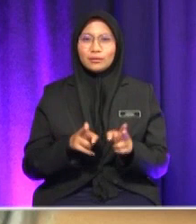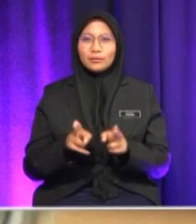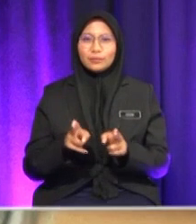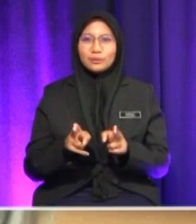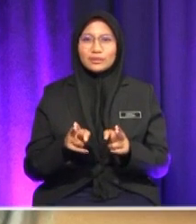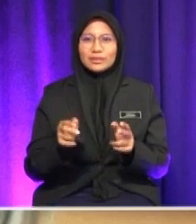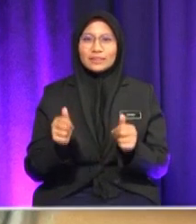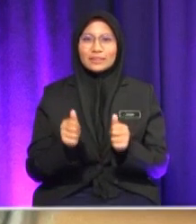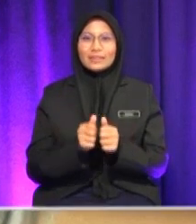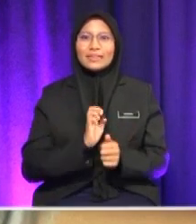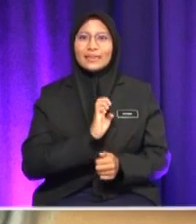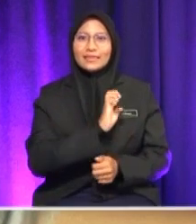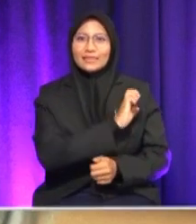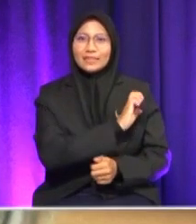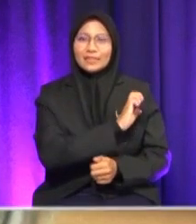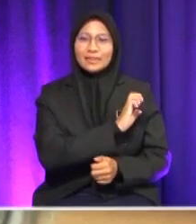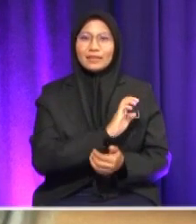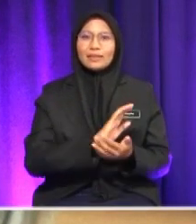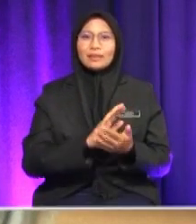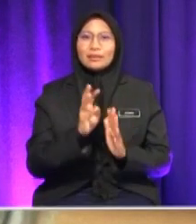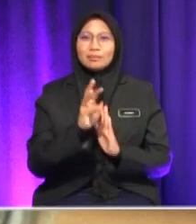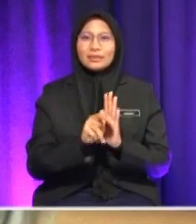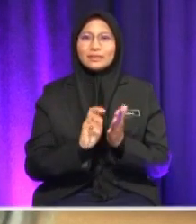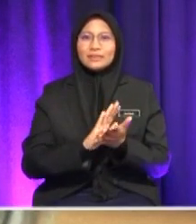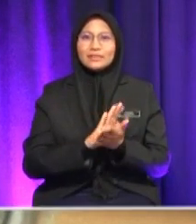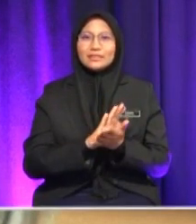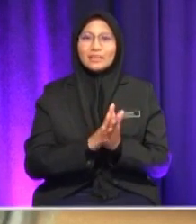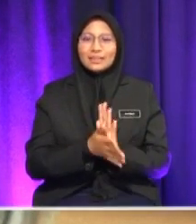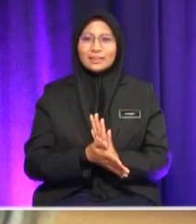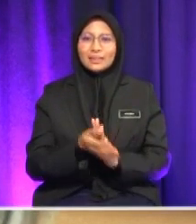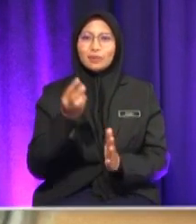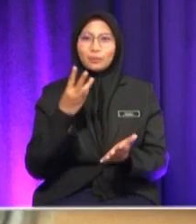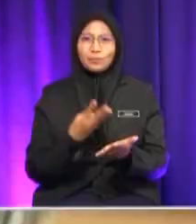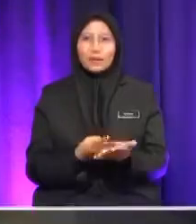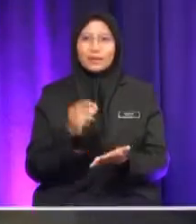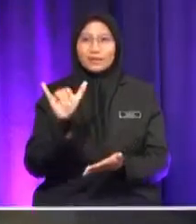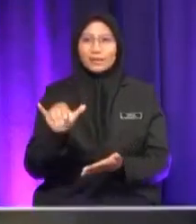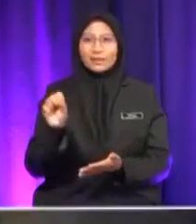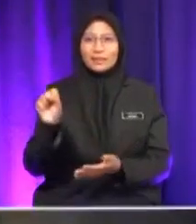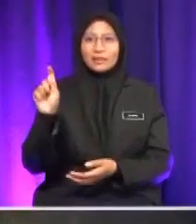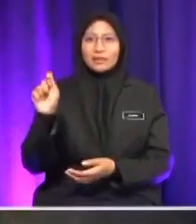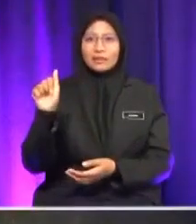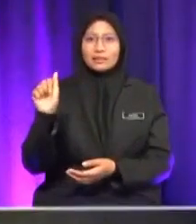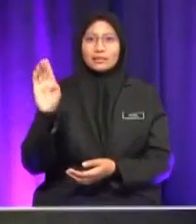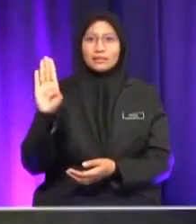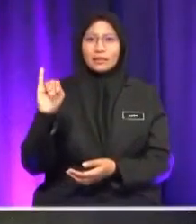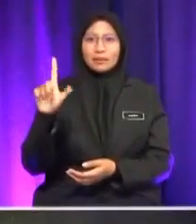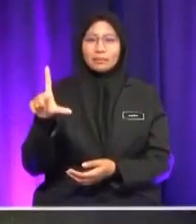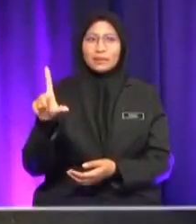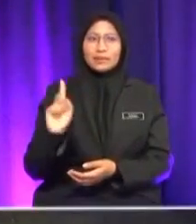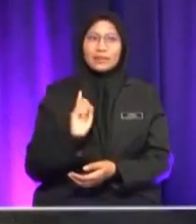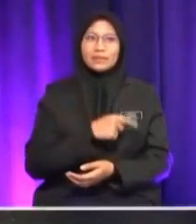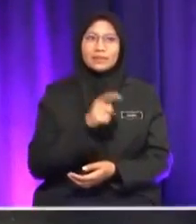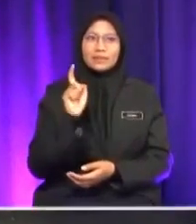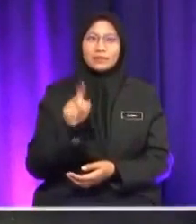menjamin kewangan yang stabil. Seperti mana yang tadi Ju kata, ada masalah dengan pengurusan kewangan, yang penting kita kena